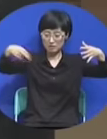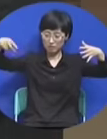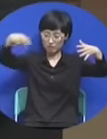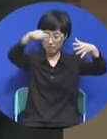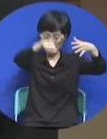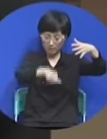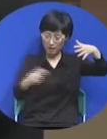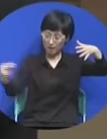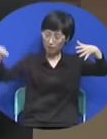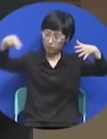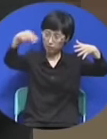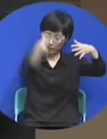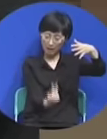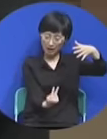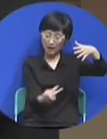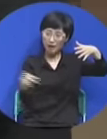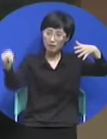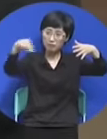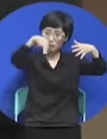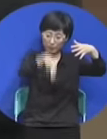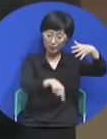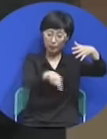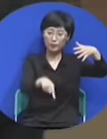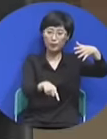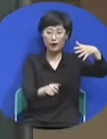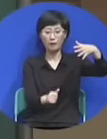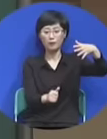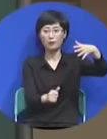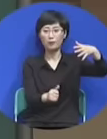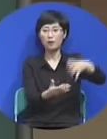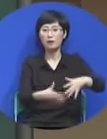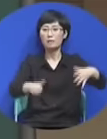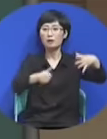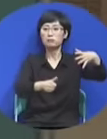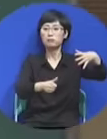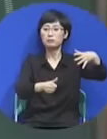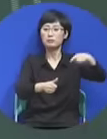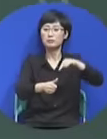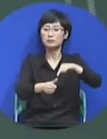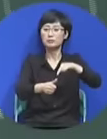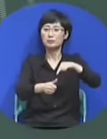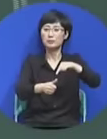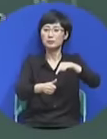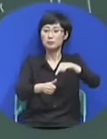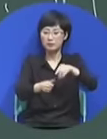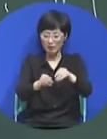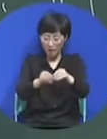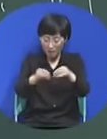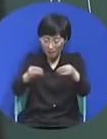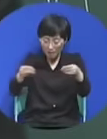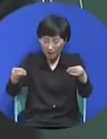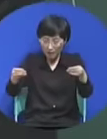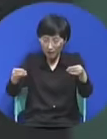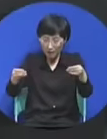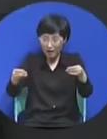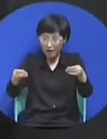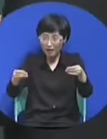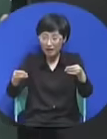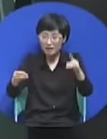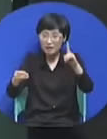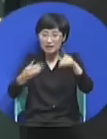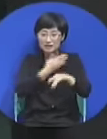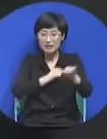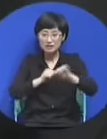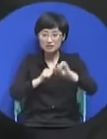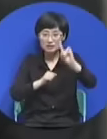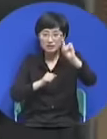因为不知道所以现在了使徒行传13章16章18章的这个陷阱当中. 그것도 꽁꽁 묶었어요. 그 안에다가 사도행전 13장 16장 이게 틀에 딱 갇혔어요.